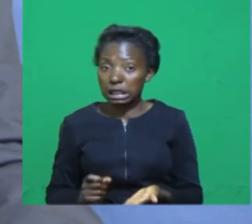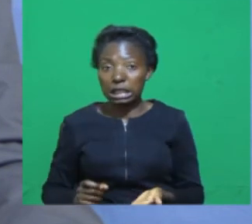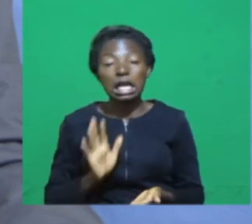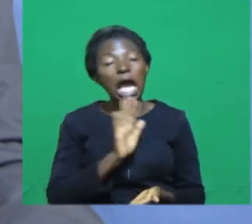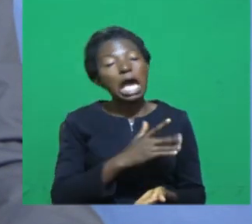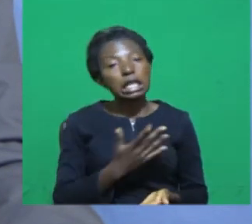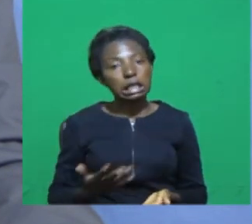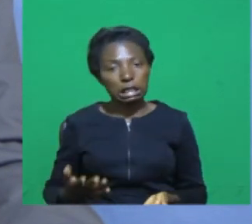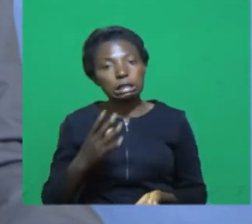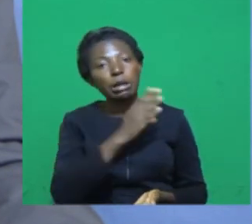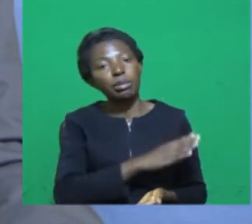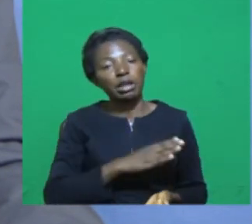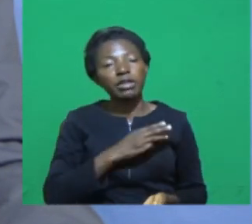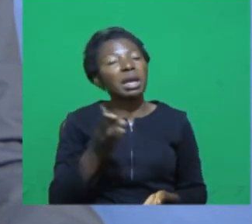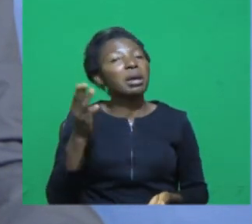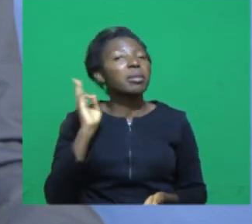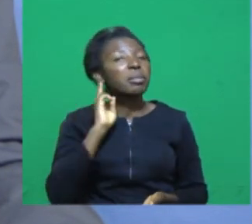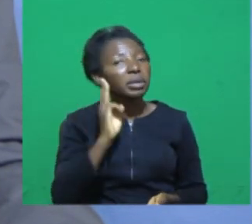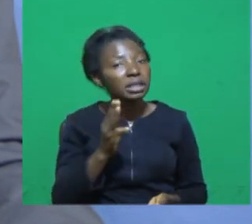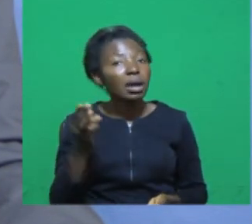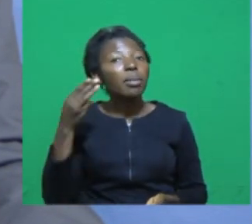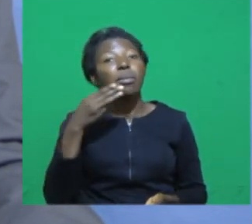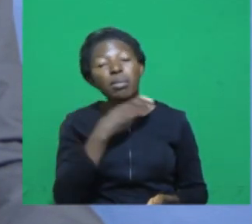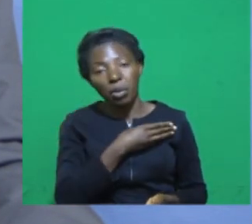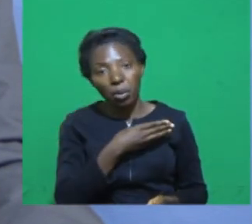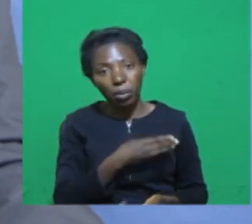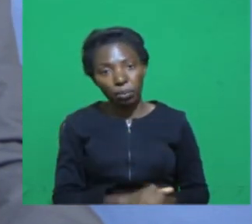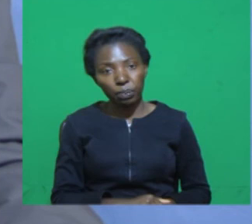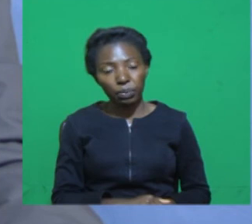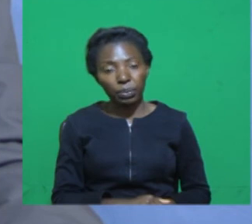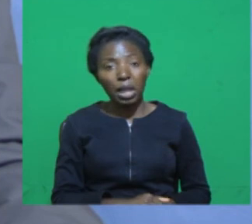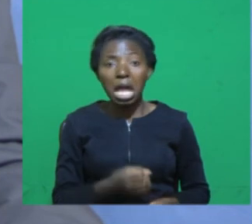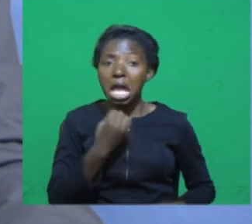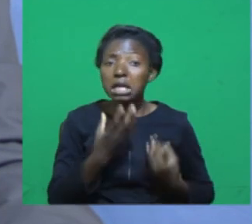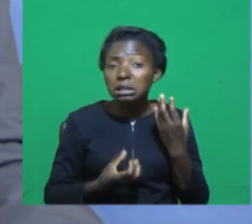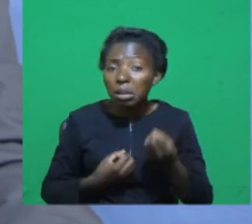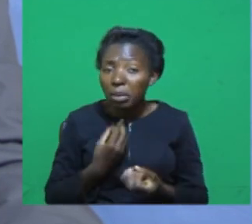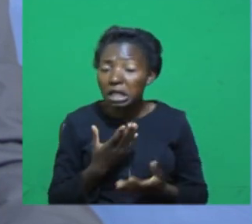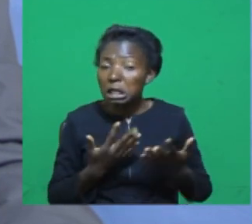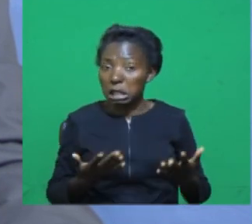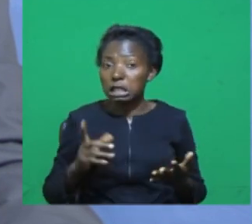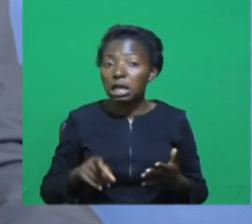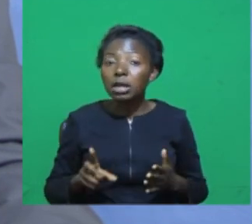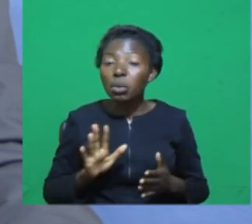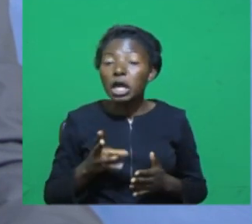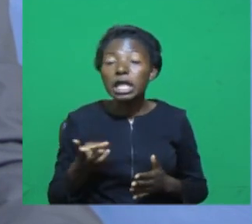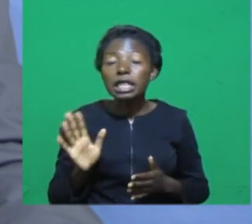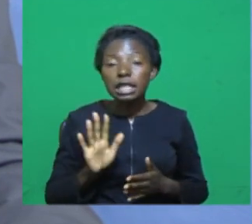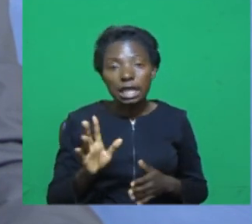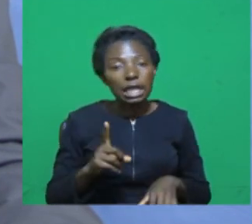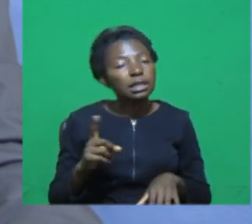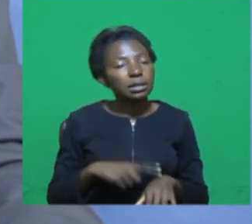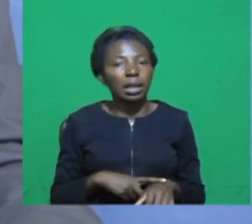kune zvimwe vana Peter vana Paul vaibva vadudza zvakanga zviripo mumazuva avo.